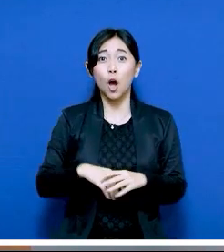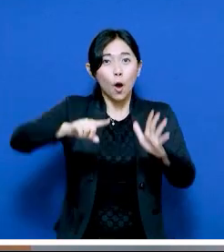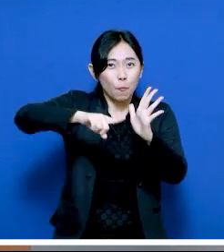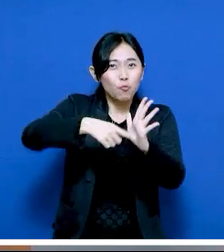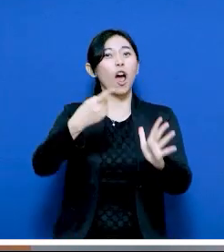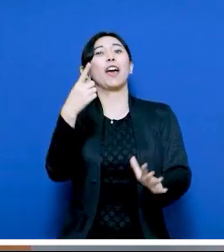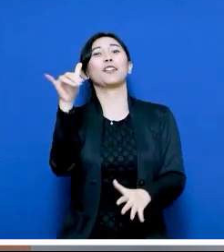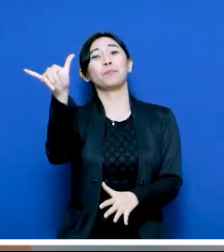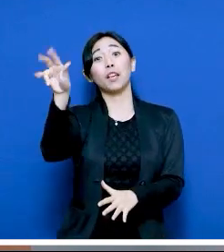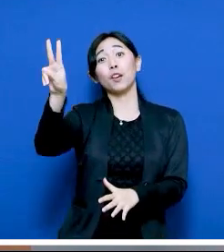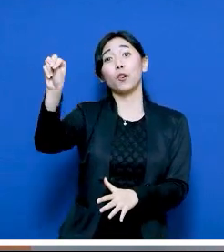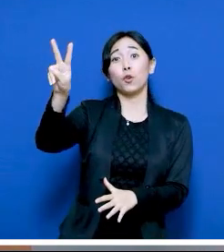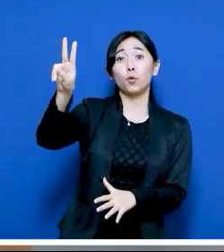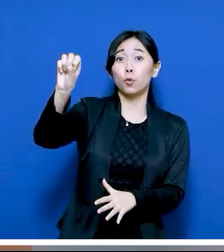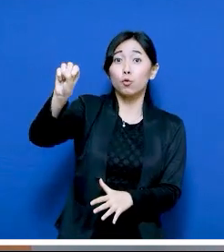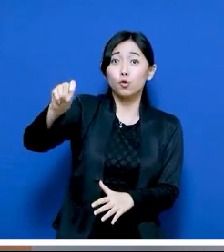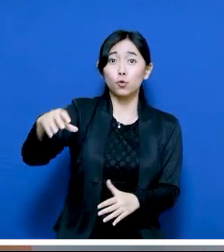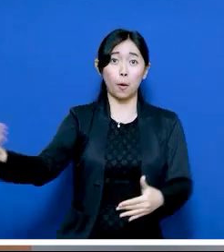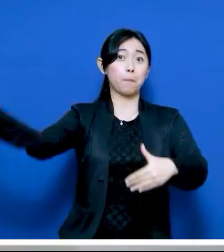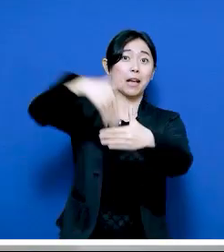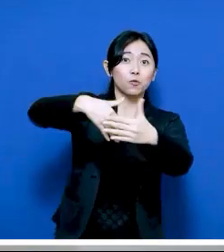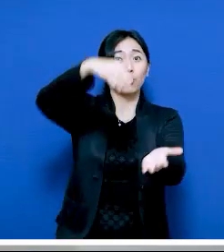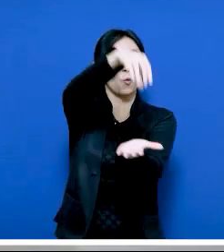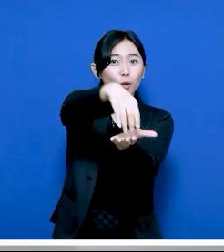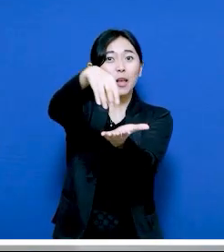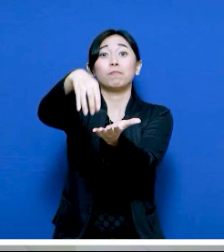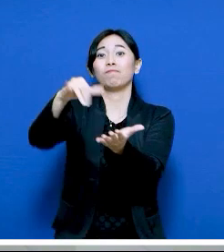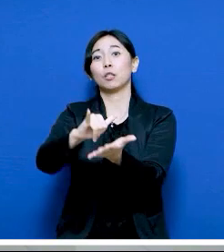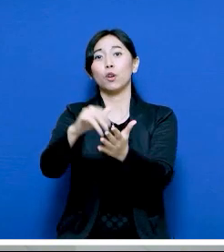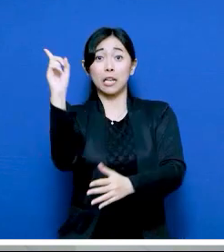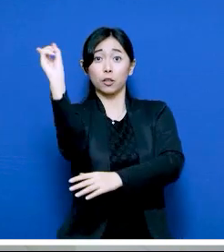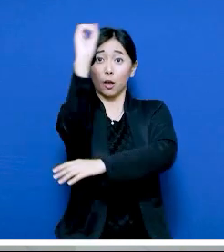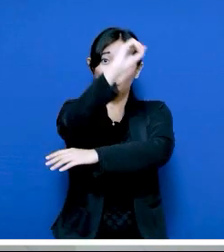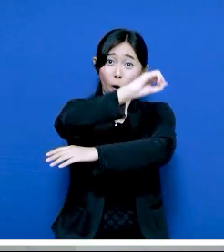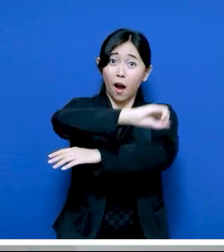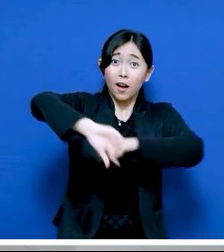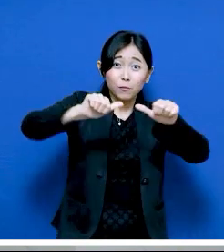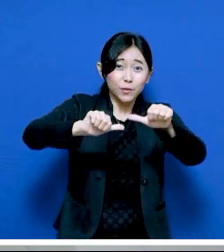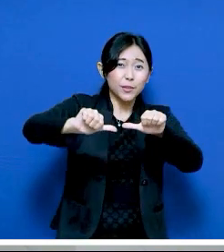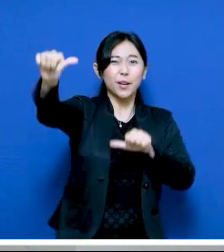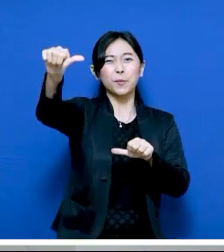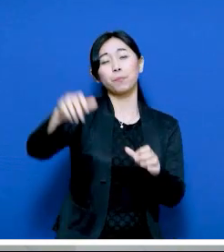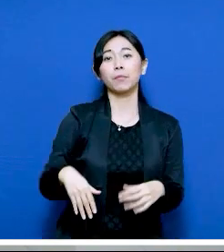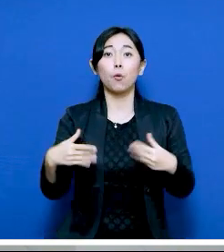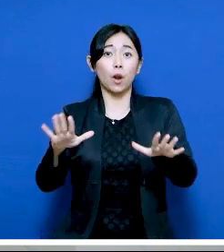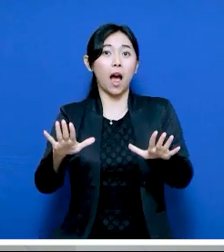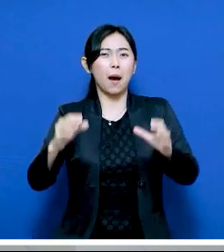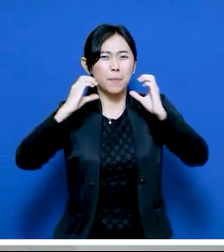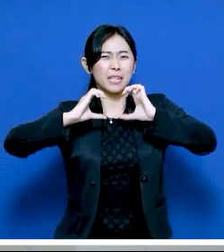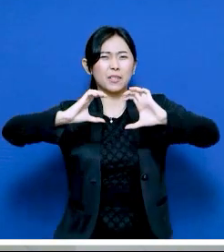Mulailah Yunus masuk ke dalam kota itu, 1 hari perjalanan jauhnya. Lalu